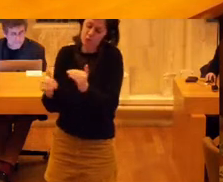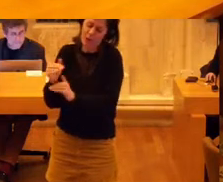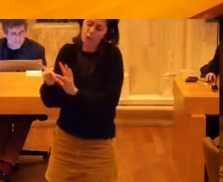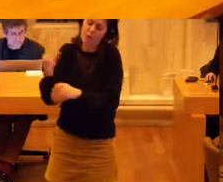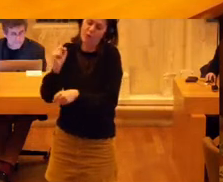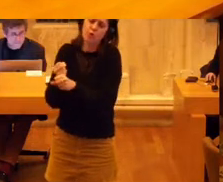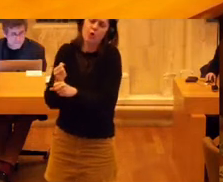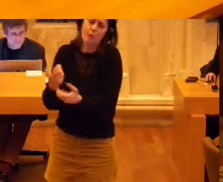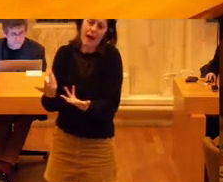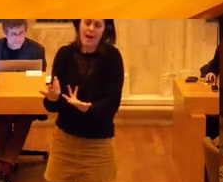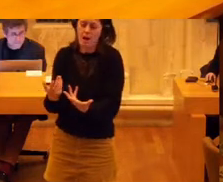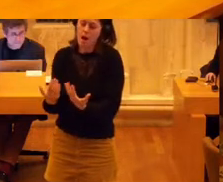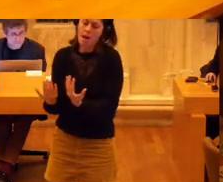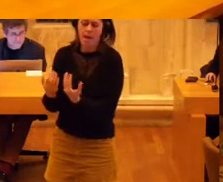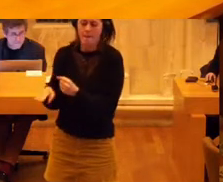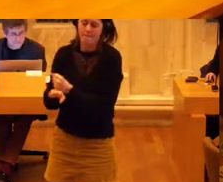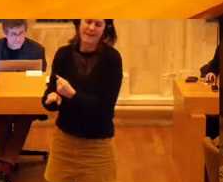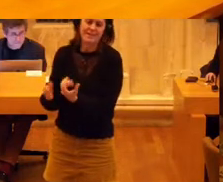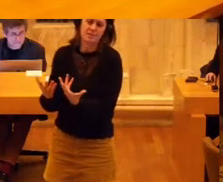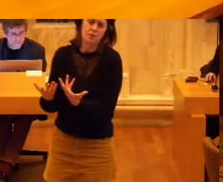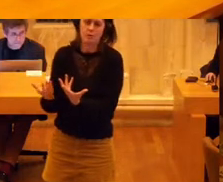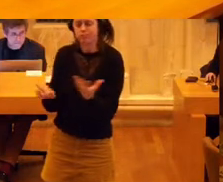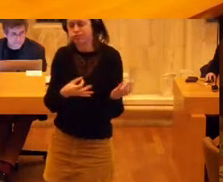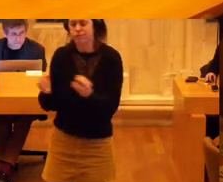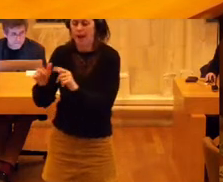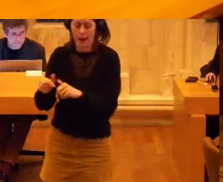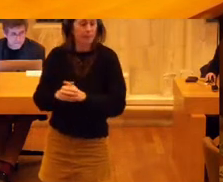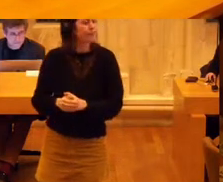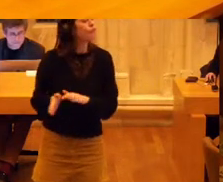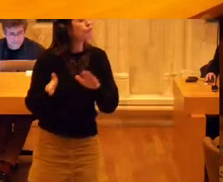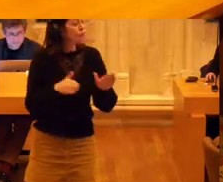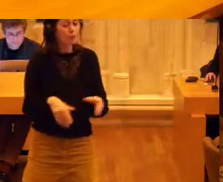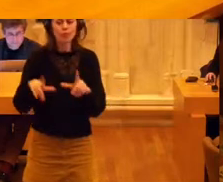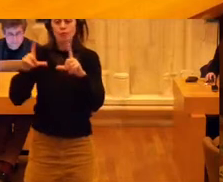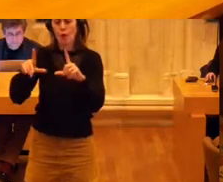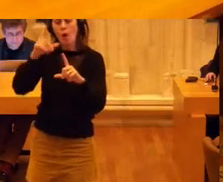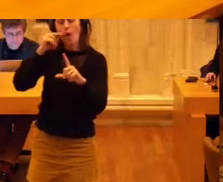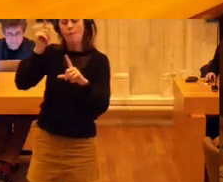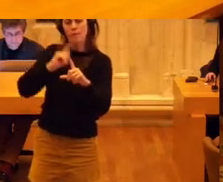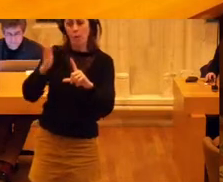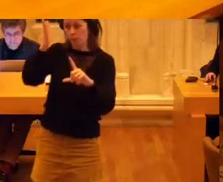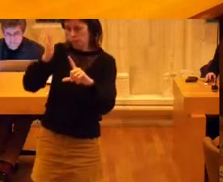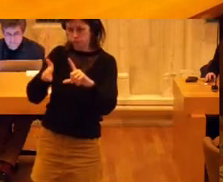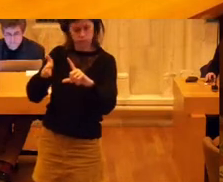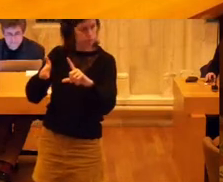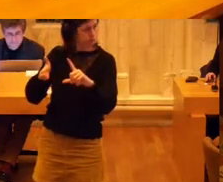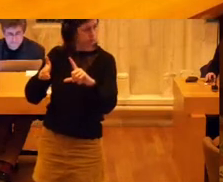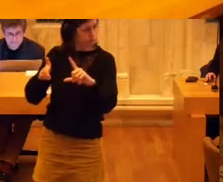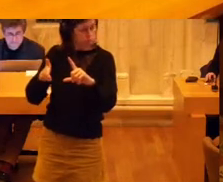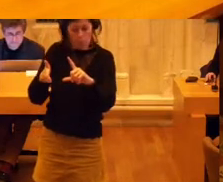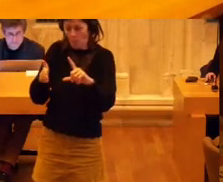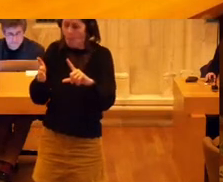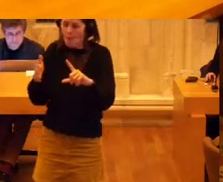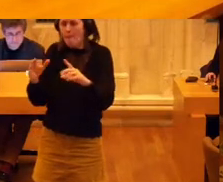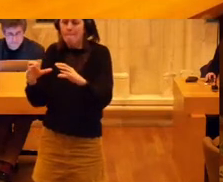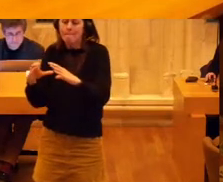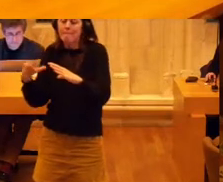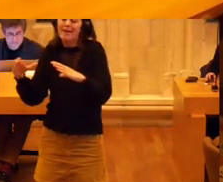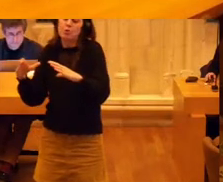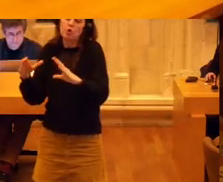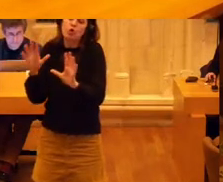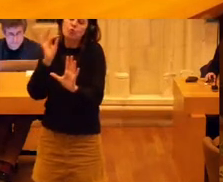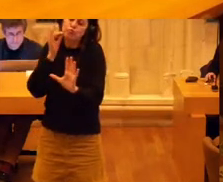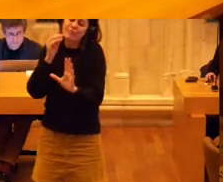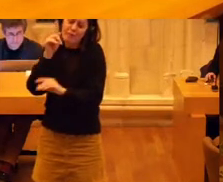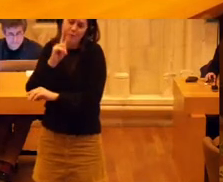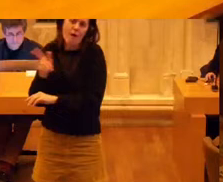la répartition par âge. La répartition par genre, vous avez vu, donne une très légère majorité aux femmes, mais en tout cas, on est